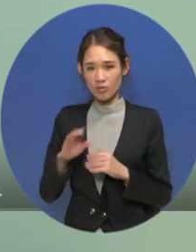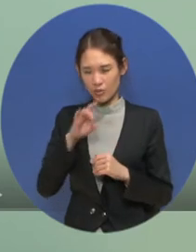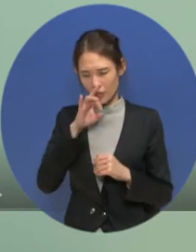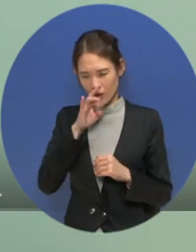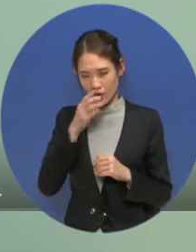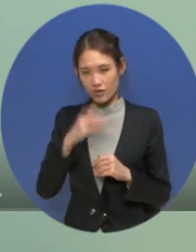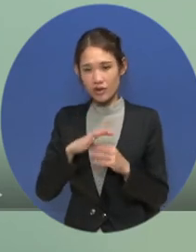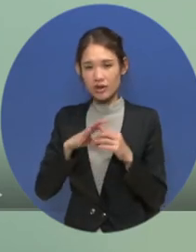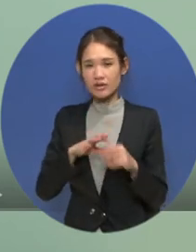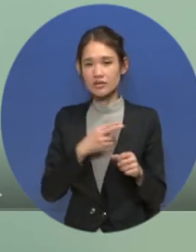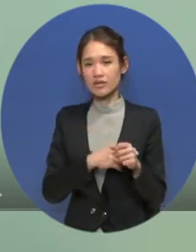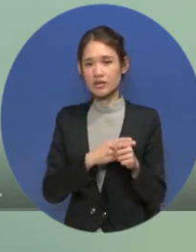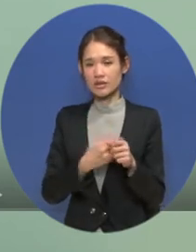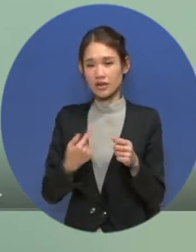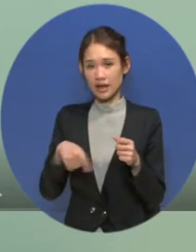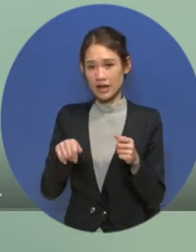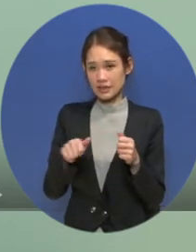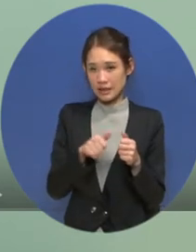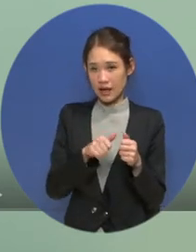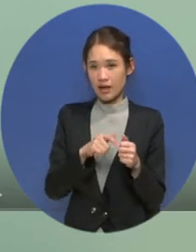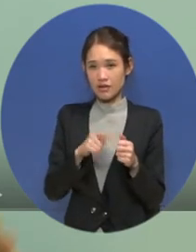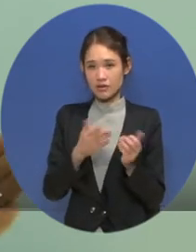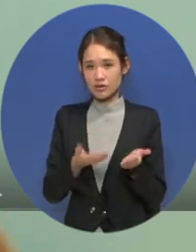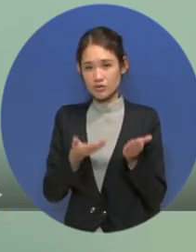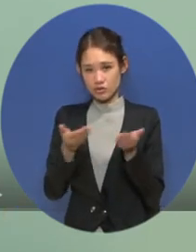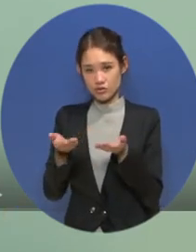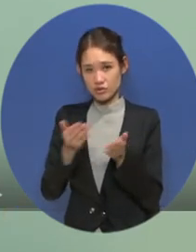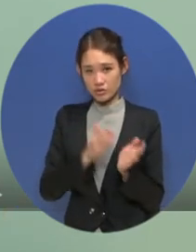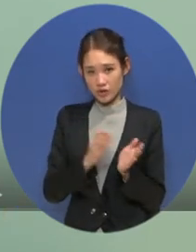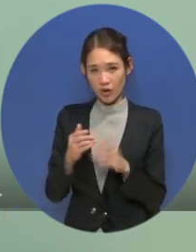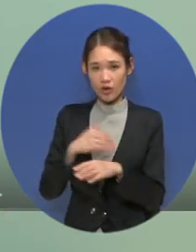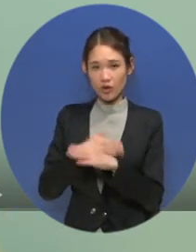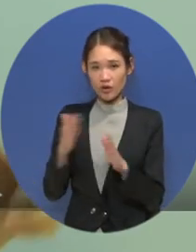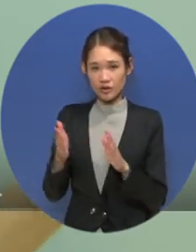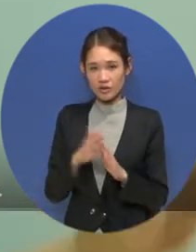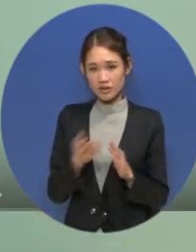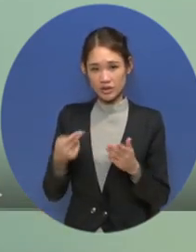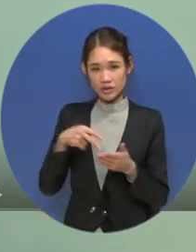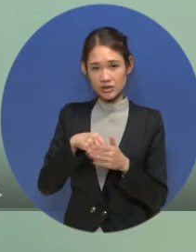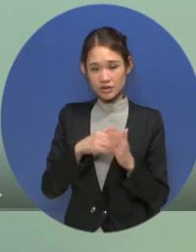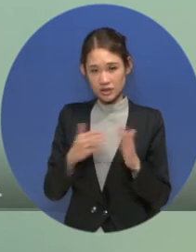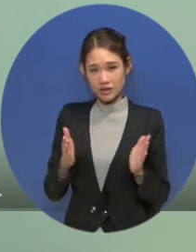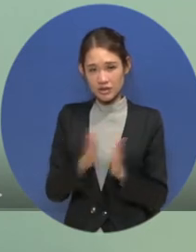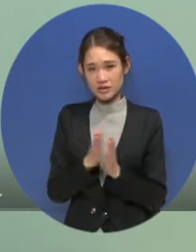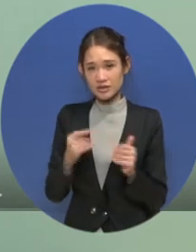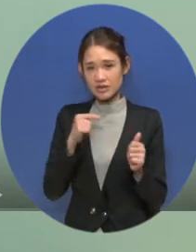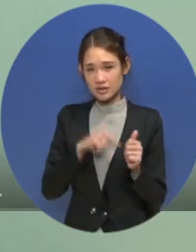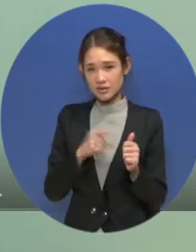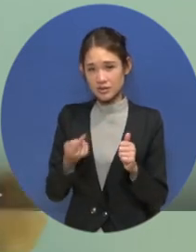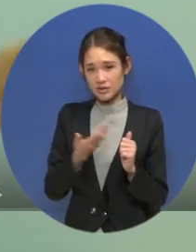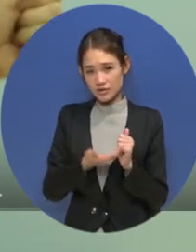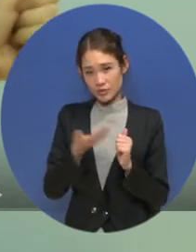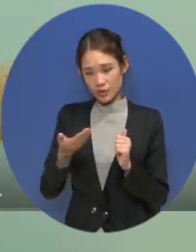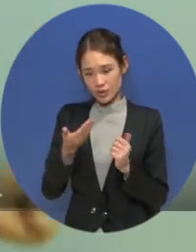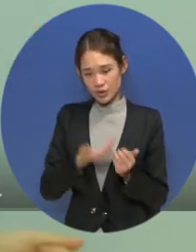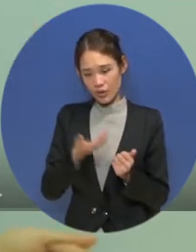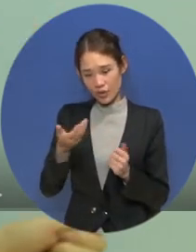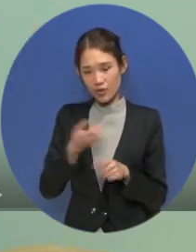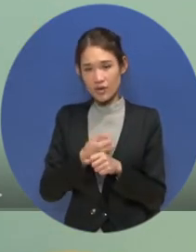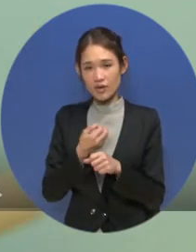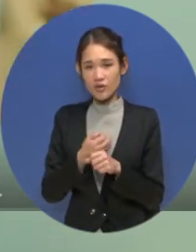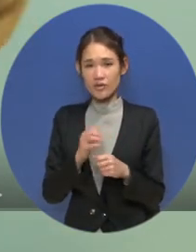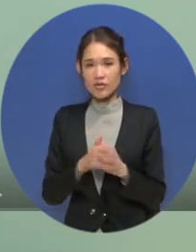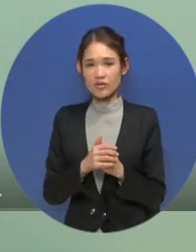친구인데 계속 선생님이 붙어서 이거 들어요. 여기 정리하고 하세요. 일어나서 정리하고 시작하세요. 이거 들어요.